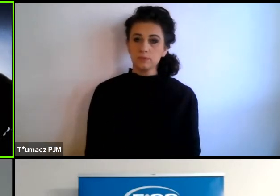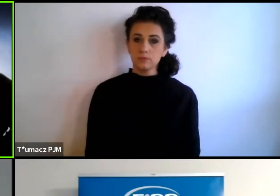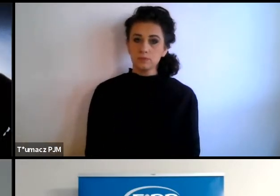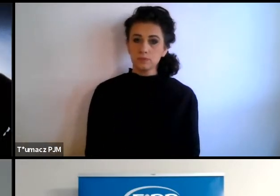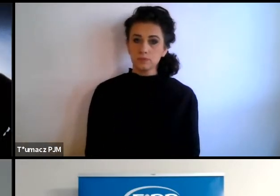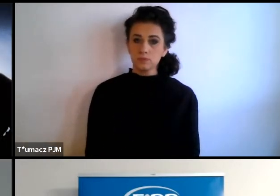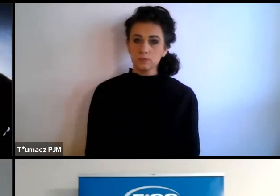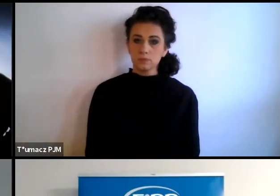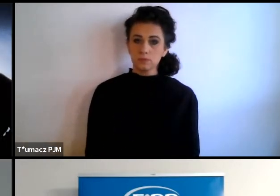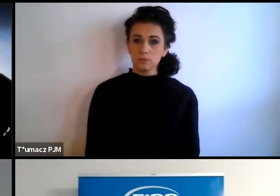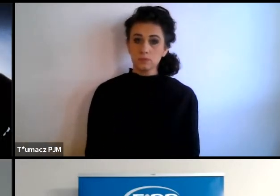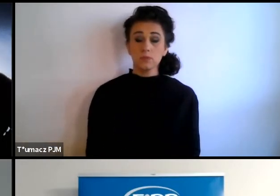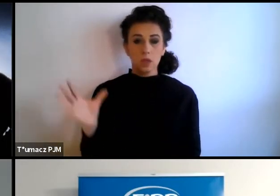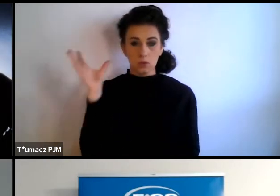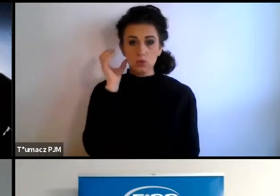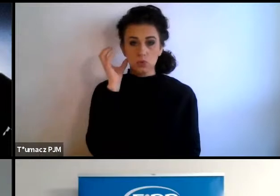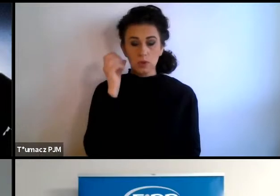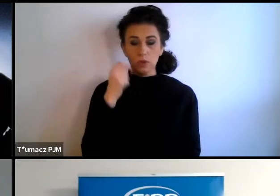Czy mnie słychać?